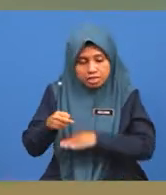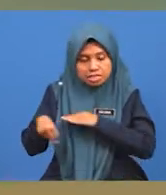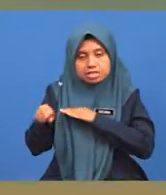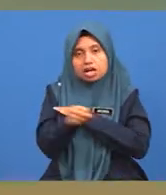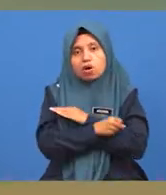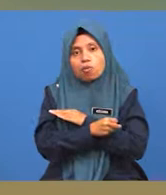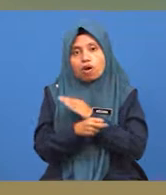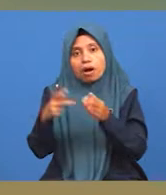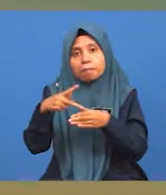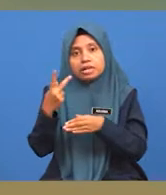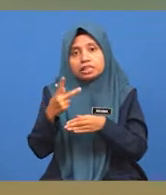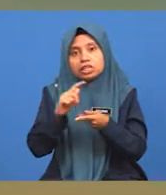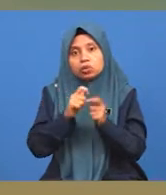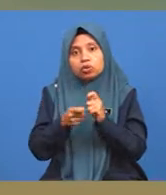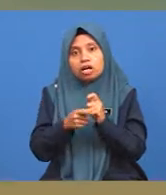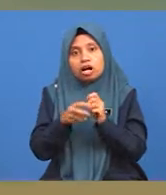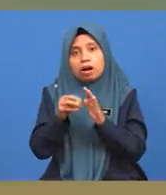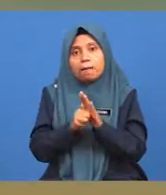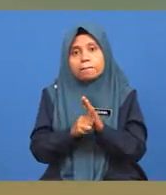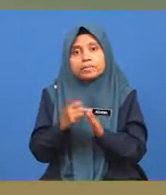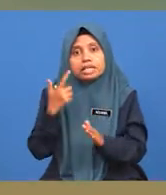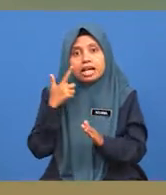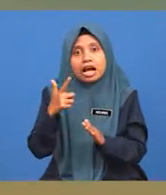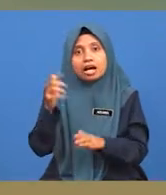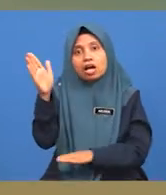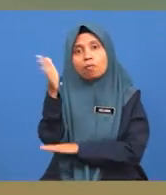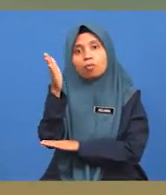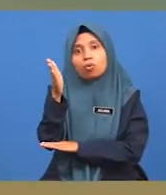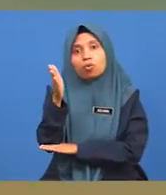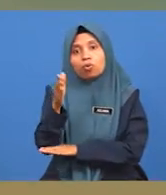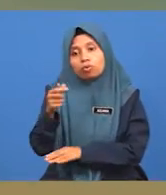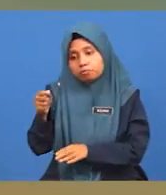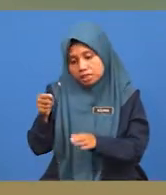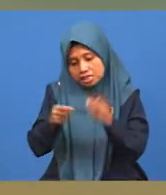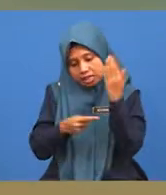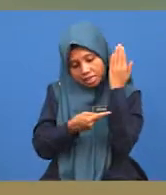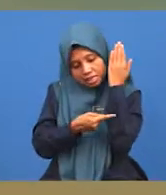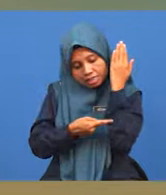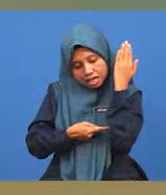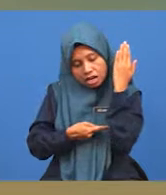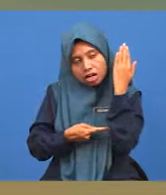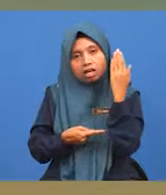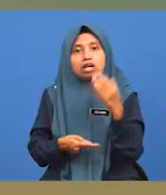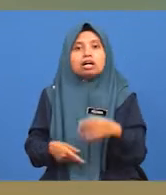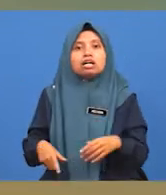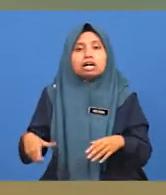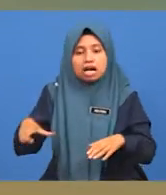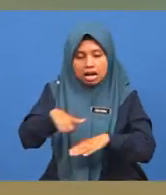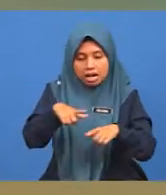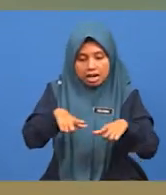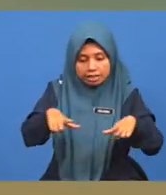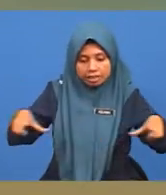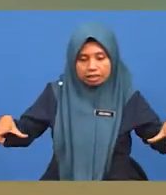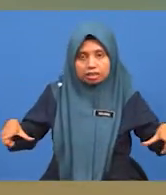padi ditukarkan kepada melihat pokok getah, ladang kelapa